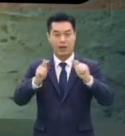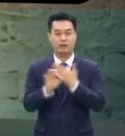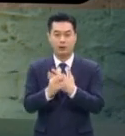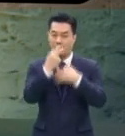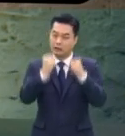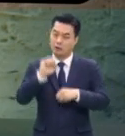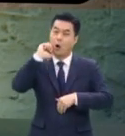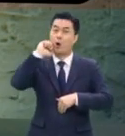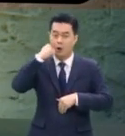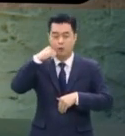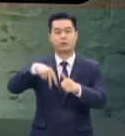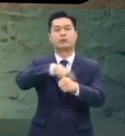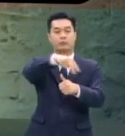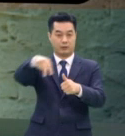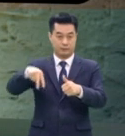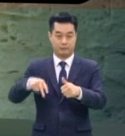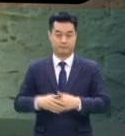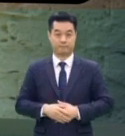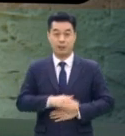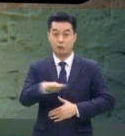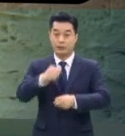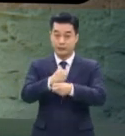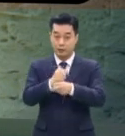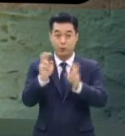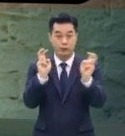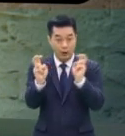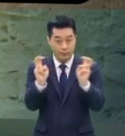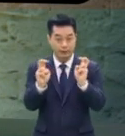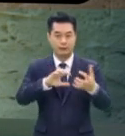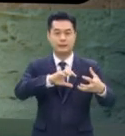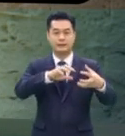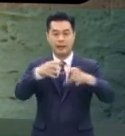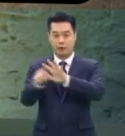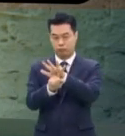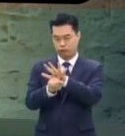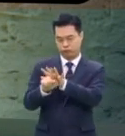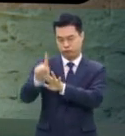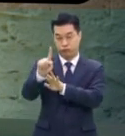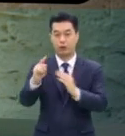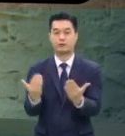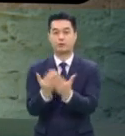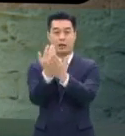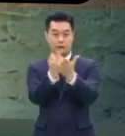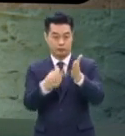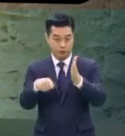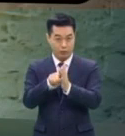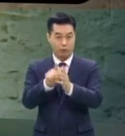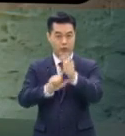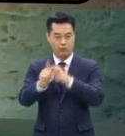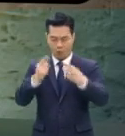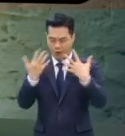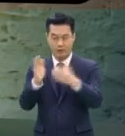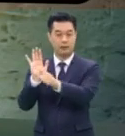힘든 것이 현실입니다 우리 제조 기업이 글로벌 탑 기업으로 성장하도록 더 과감하게